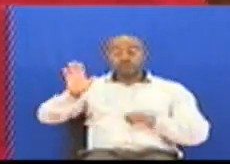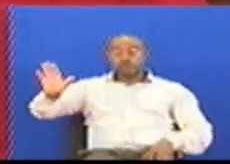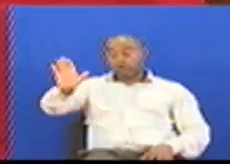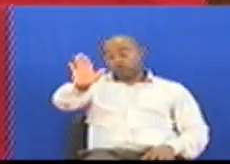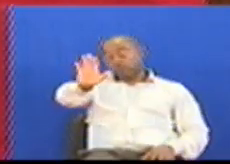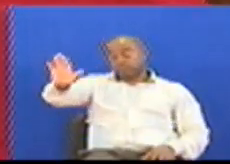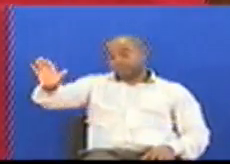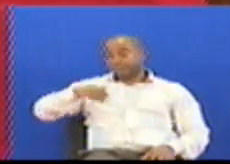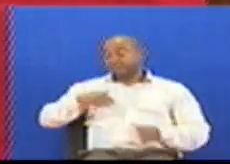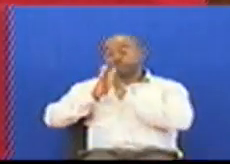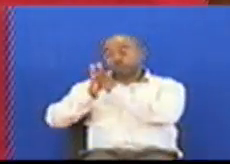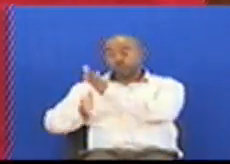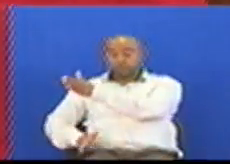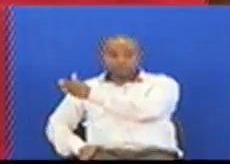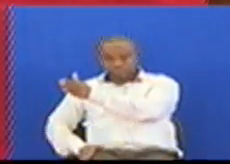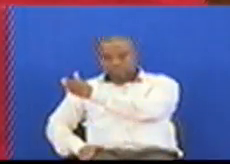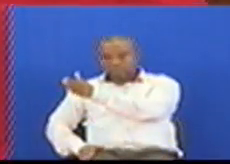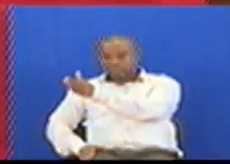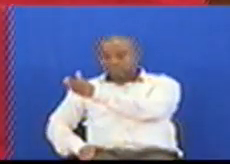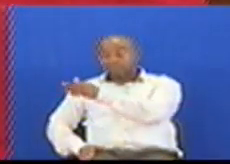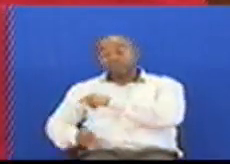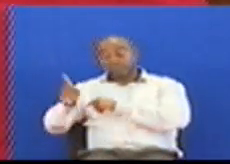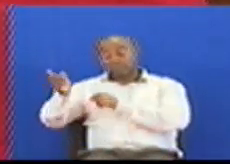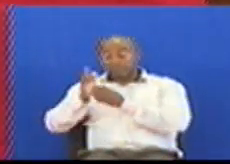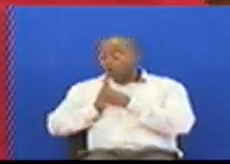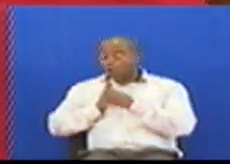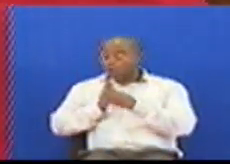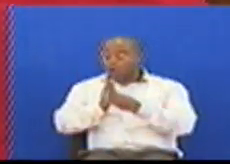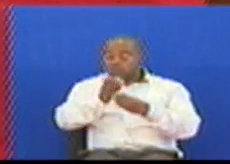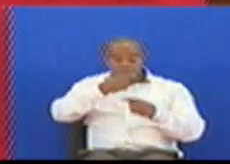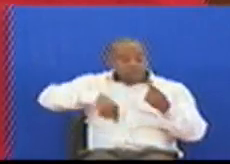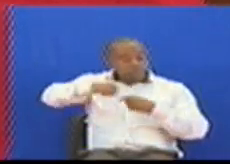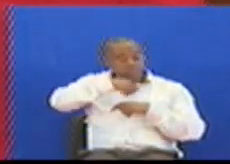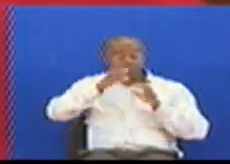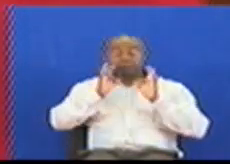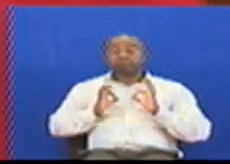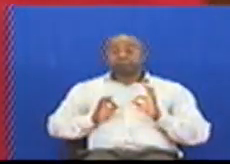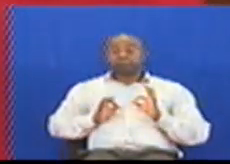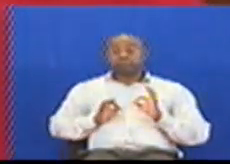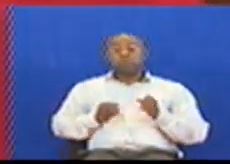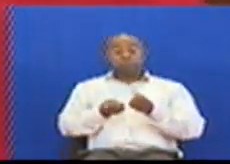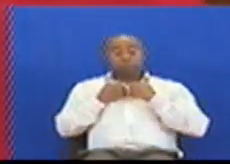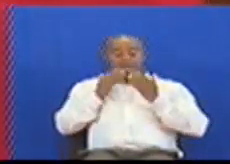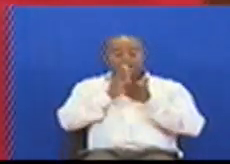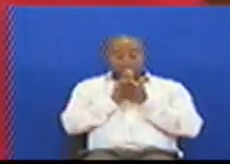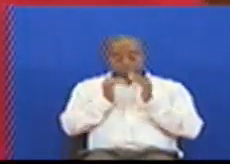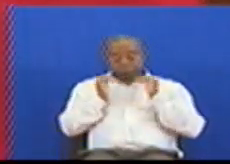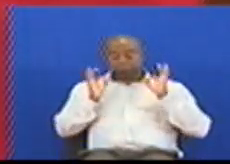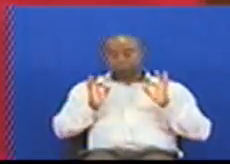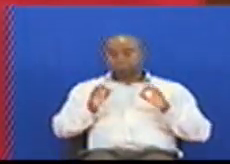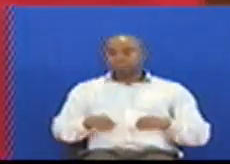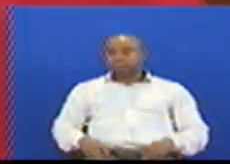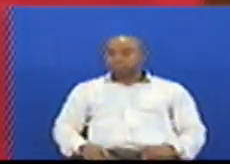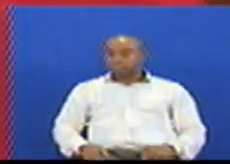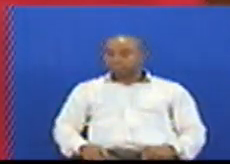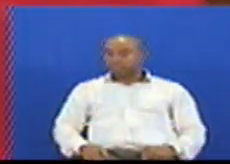hicho kwa namna mnavyotuongoza na kututendea haki. Kwa namna pekee Mheshimiwa Naibu Speaker, nimshukuru